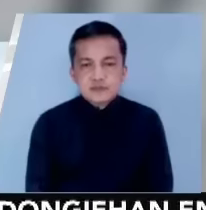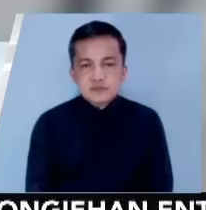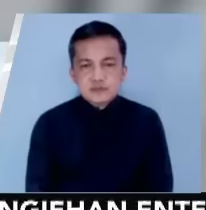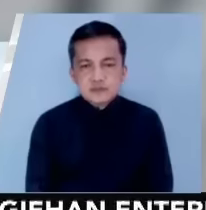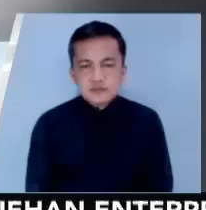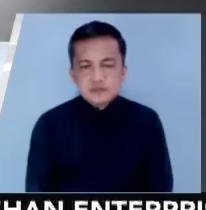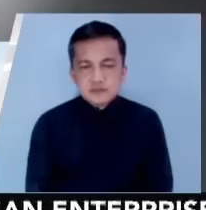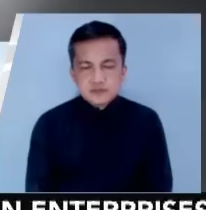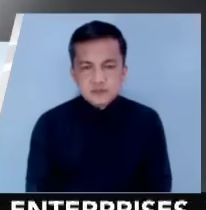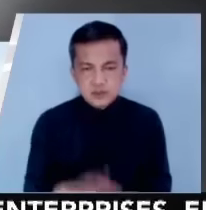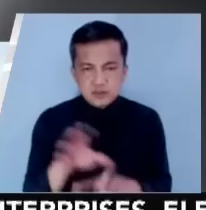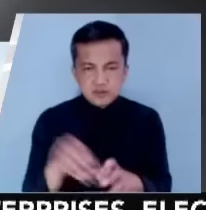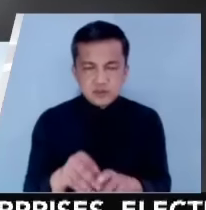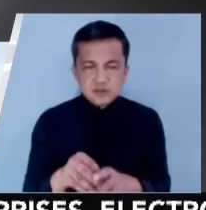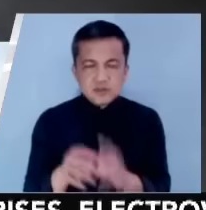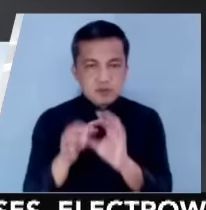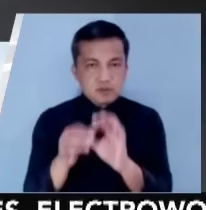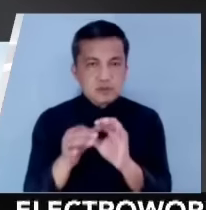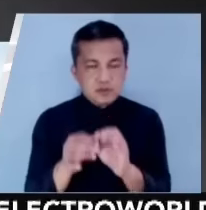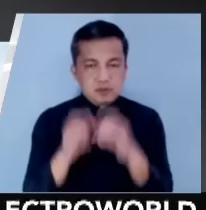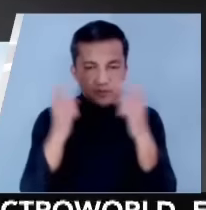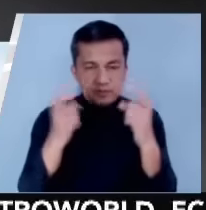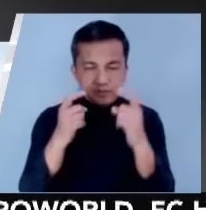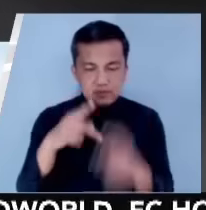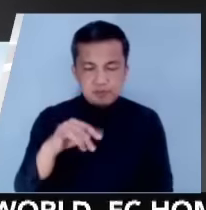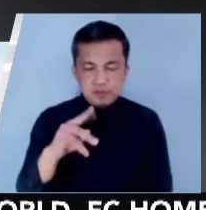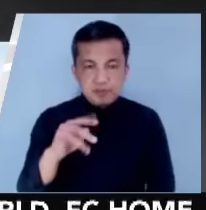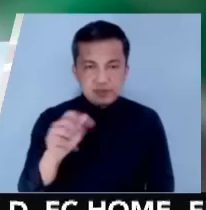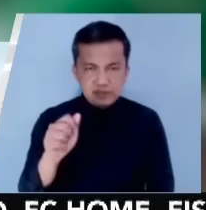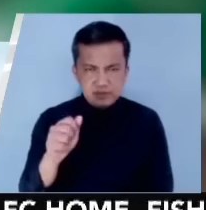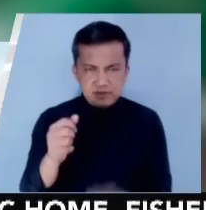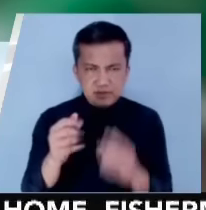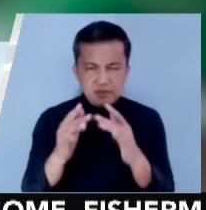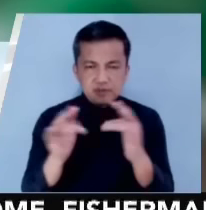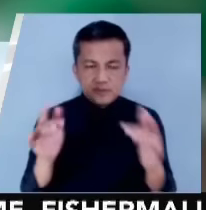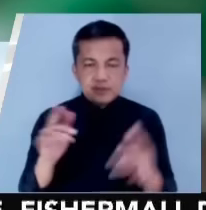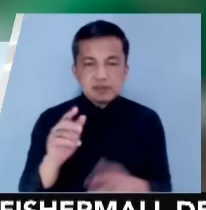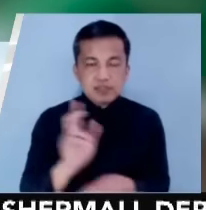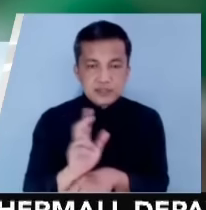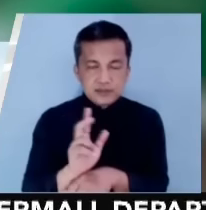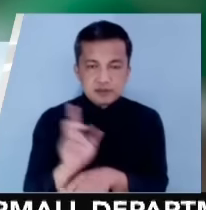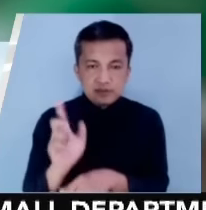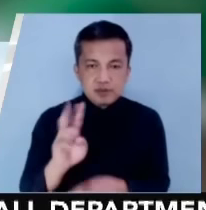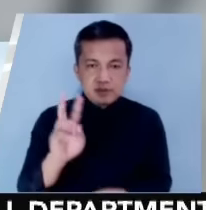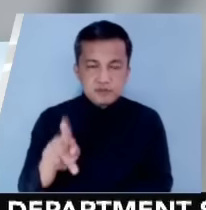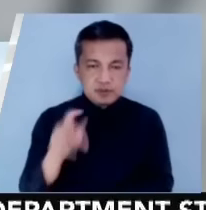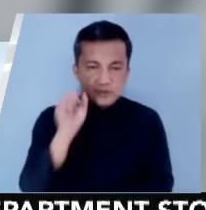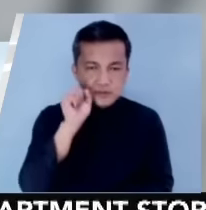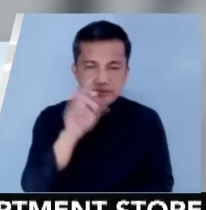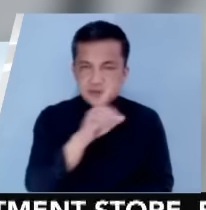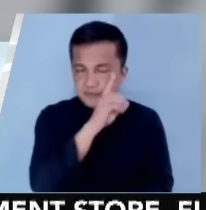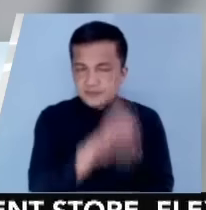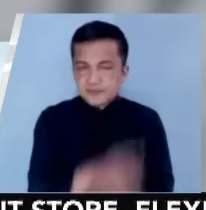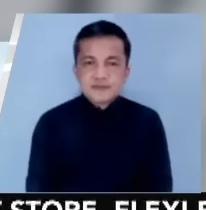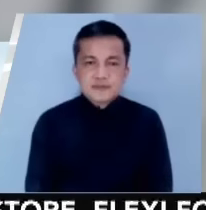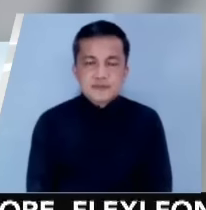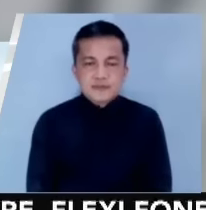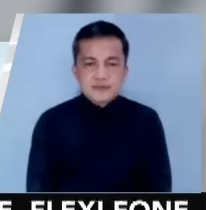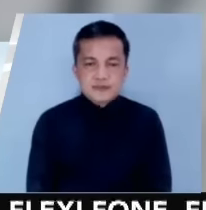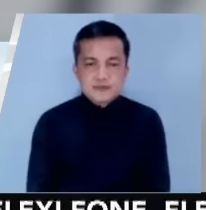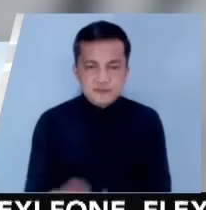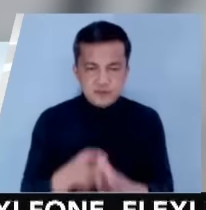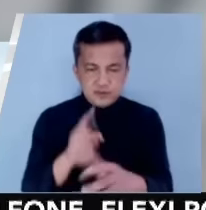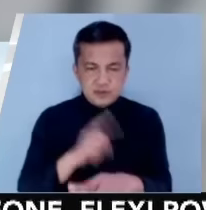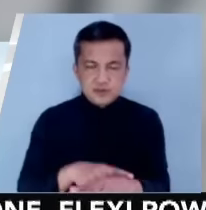Kabilang sa mga nakiisa sa pagdiriwang ng Peña Francia Festival sa Naga City, si Vice President Sara Duterte. First time daw dumalo ng